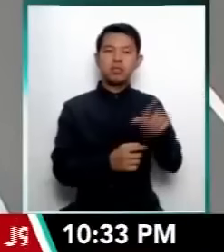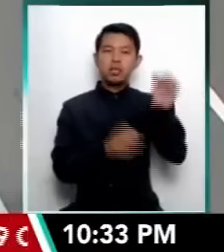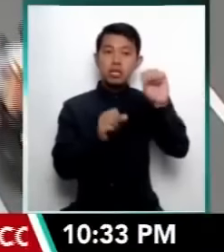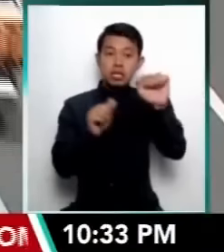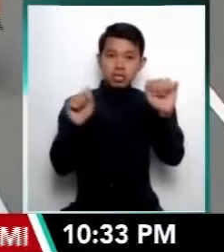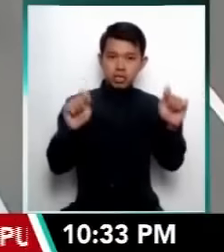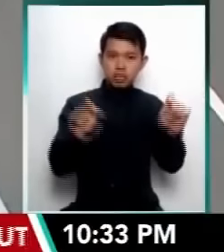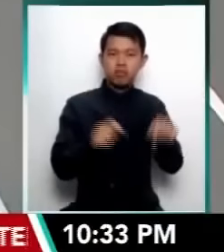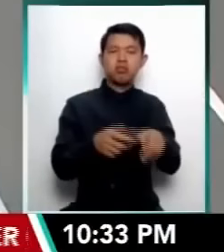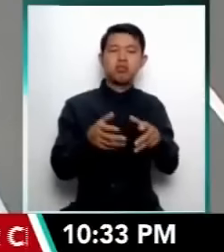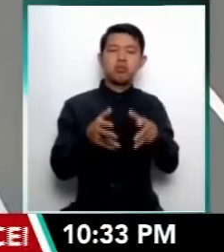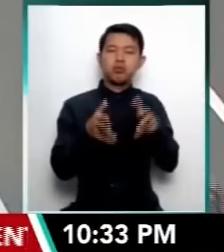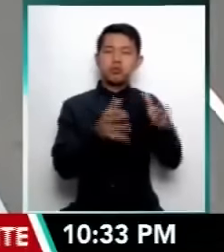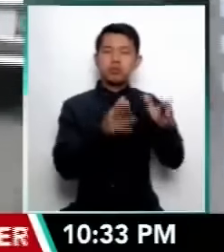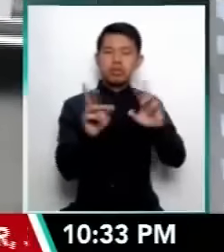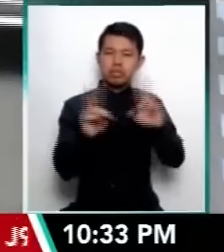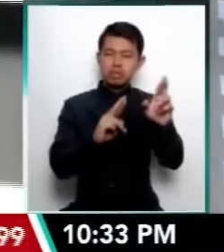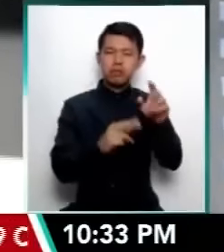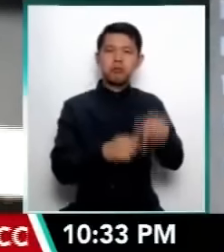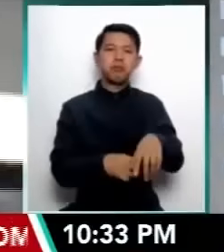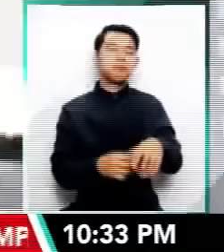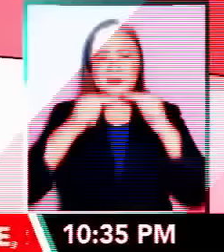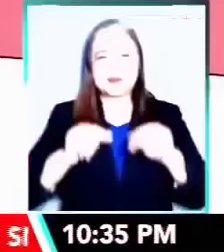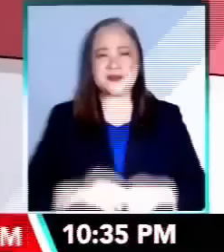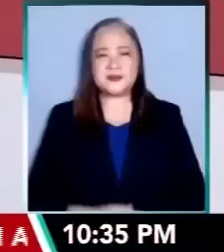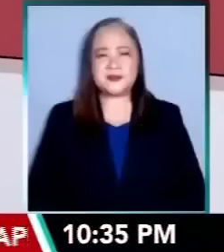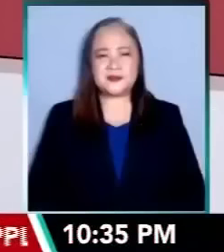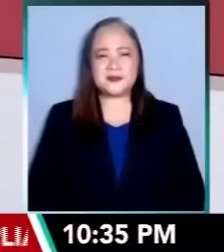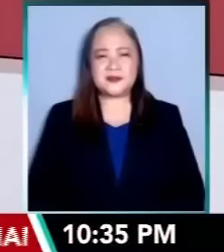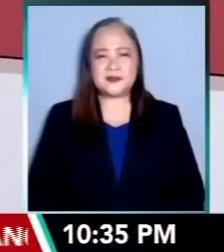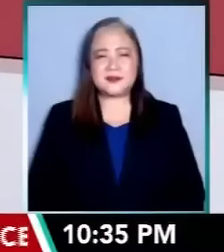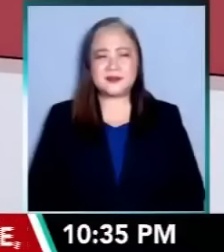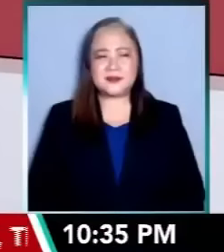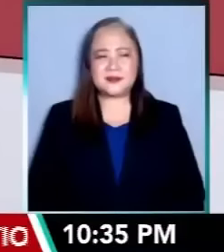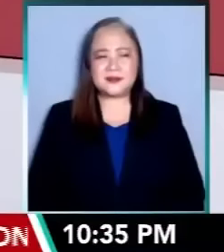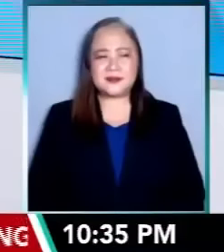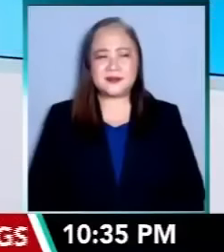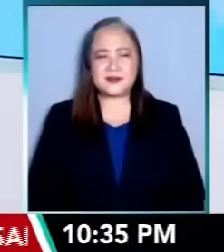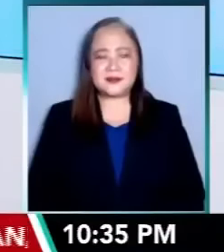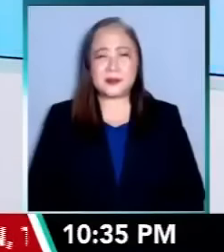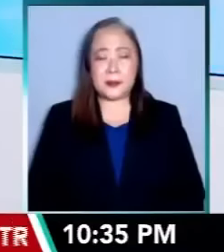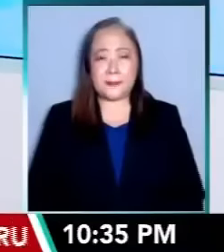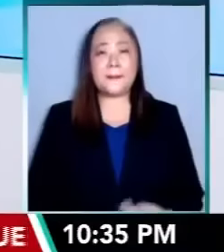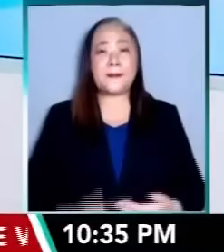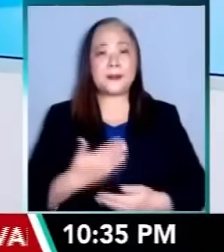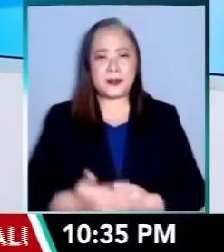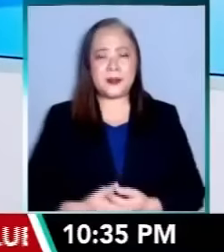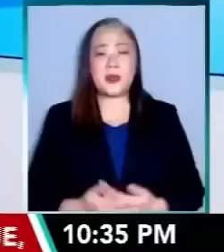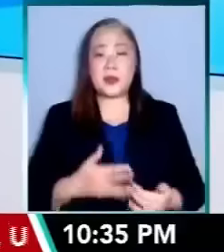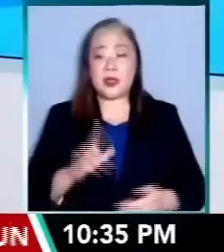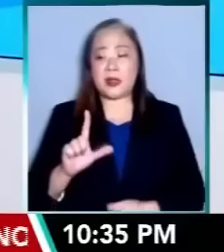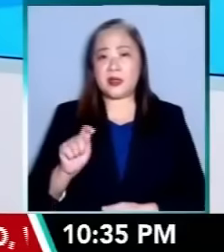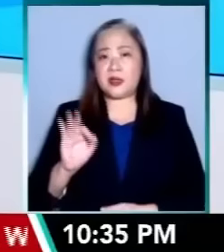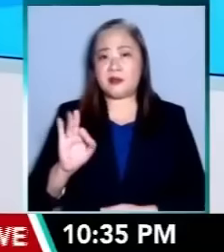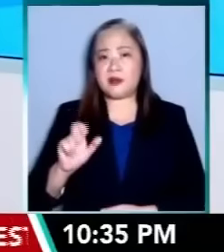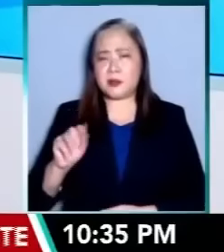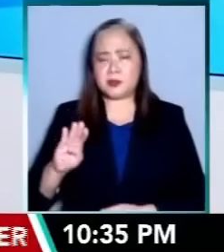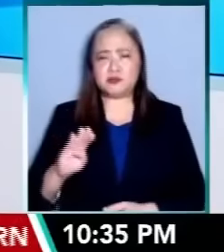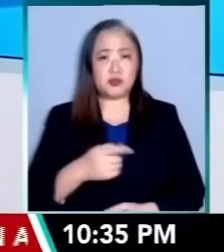mula tanghali hanggang alas 8 ng gabi sa Sabado. Kahit pinagbigyan ng LTFRB ang ilang hiling ng grupong